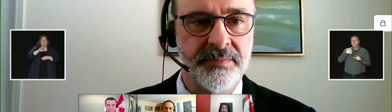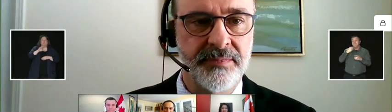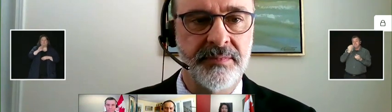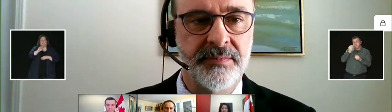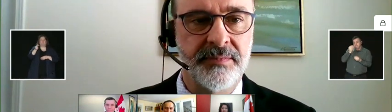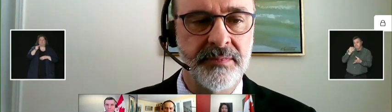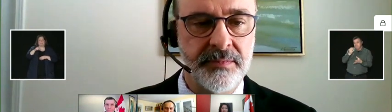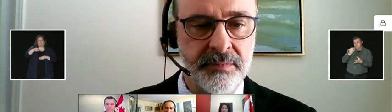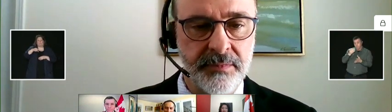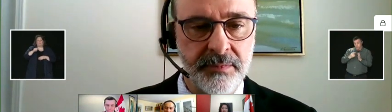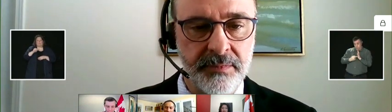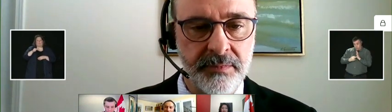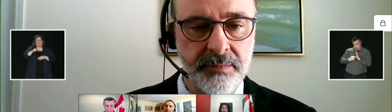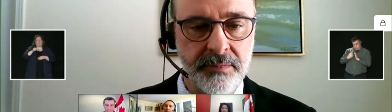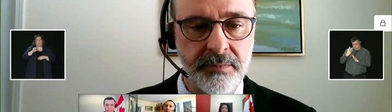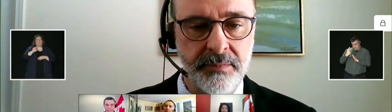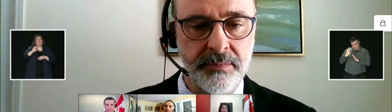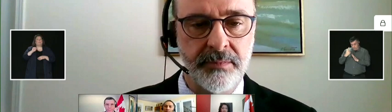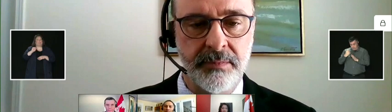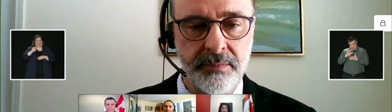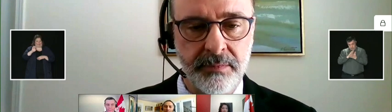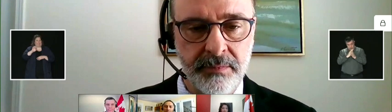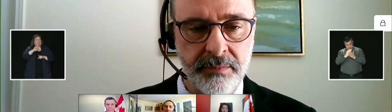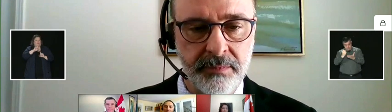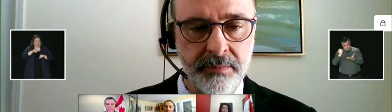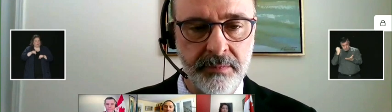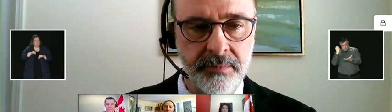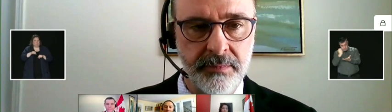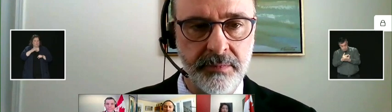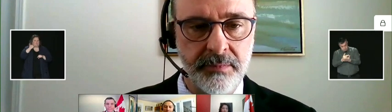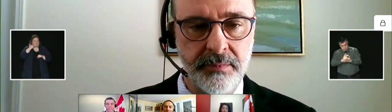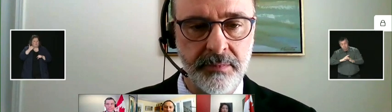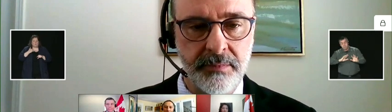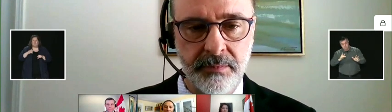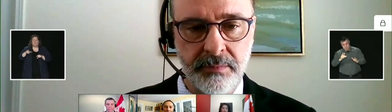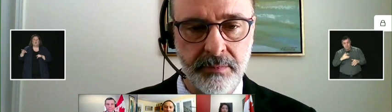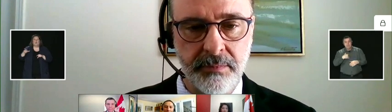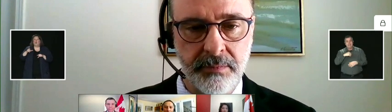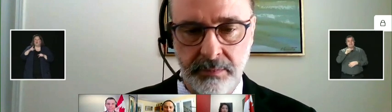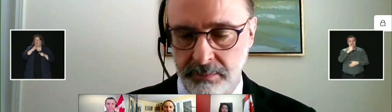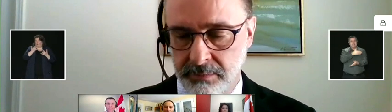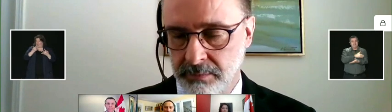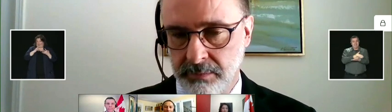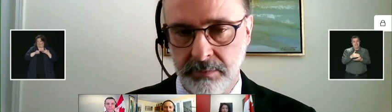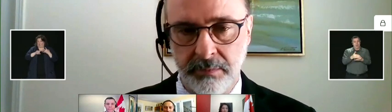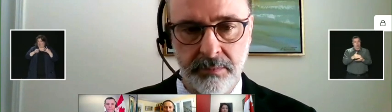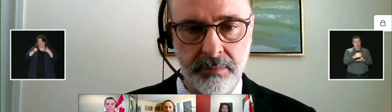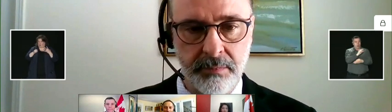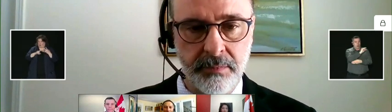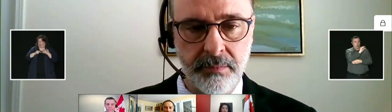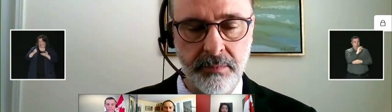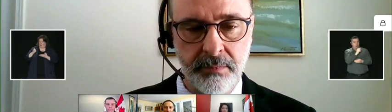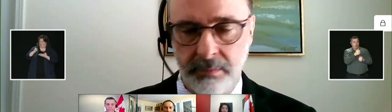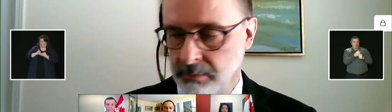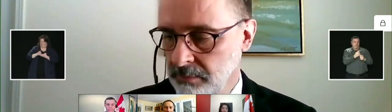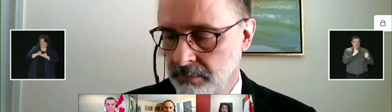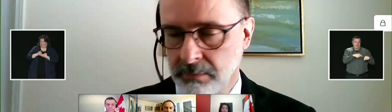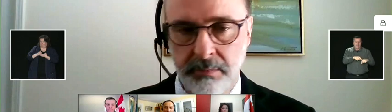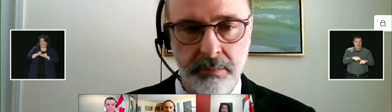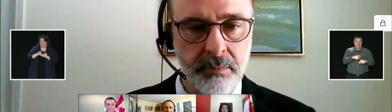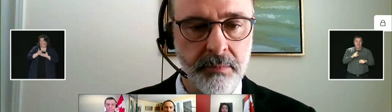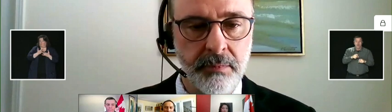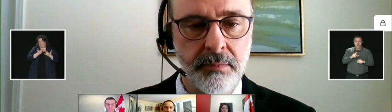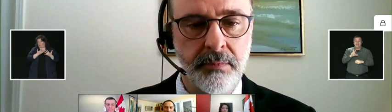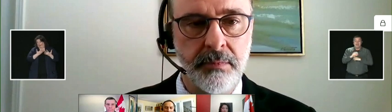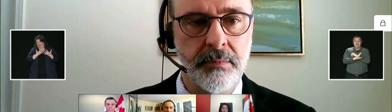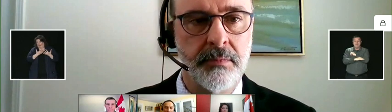Nous allons, une fois qu'ils ont l'approbation, on s'attend à recevoir les 10 millions de doses de son accord bilatéral